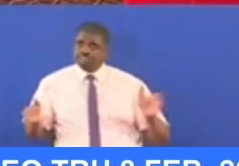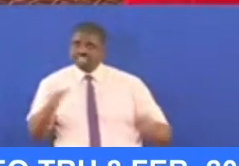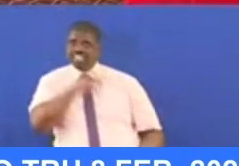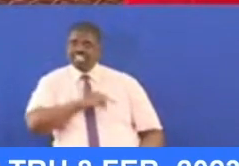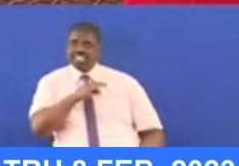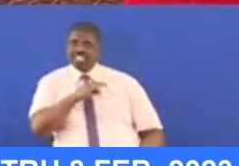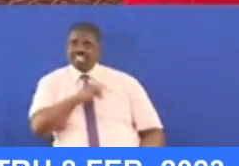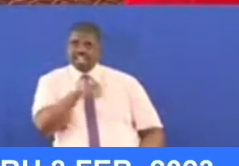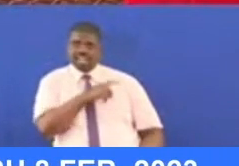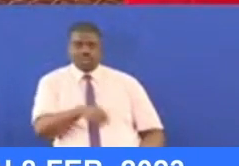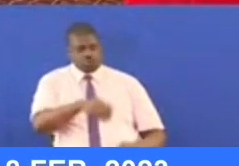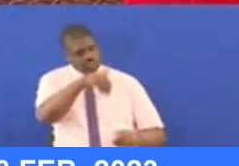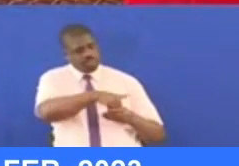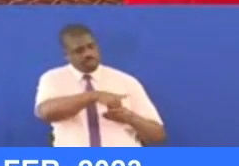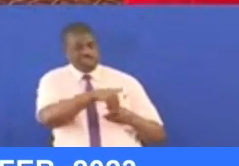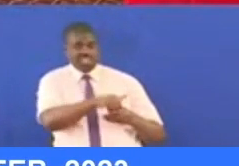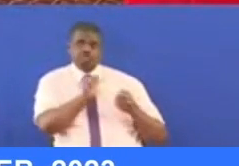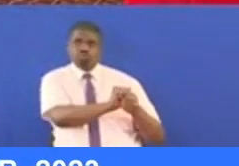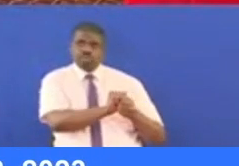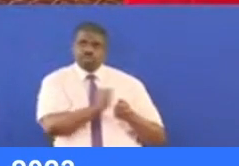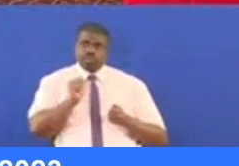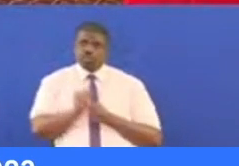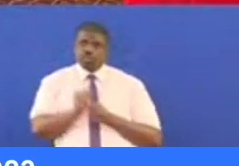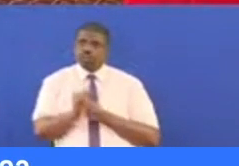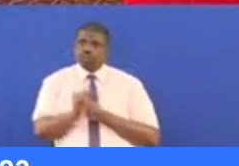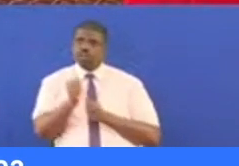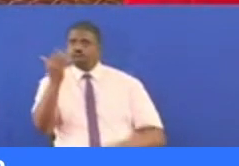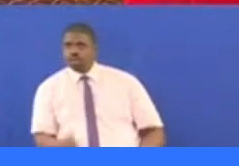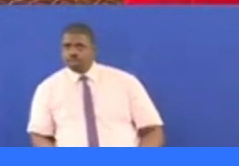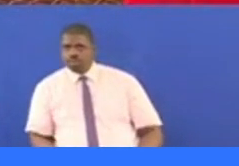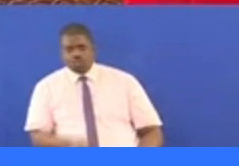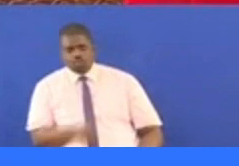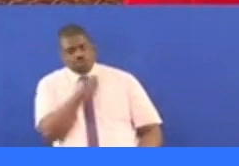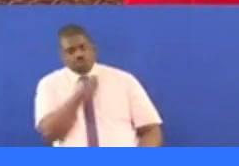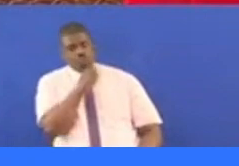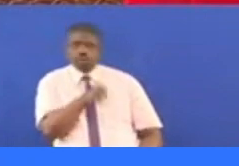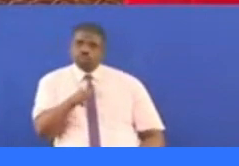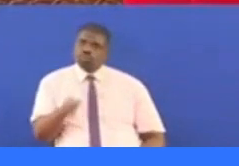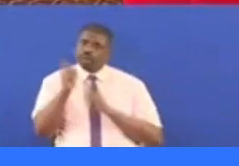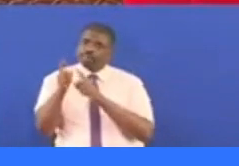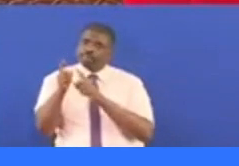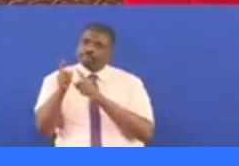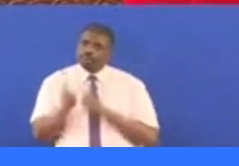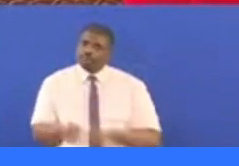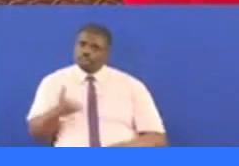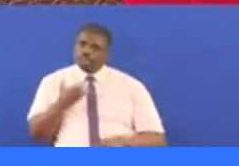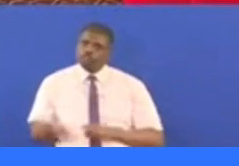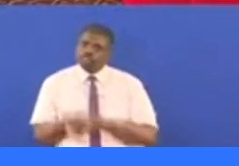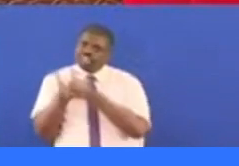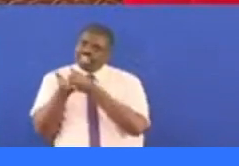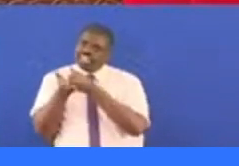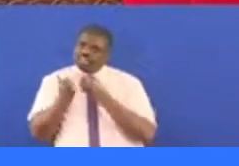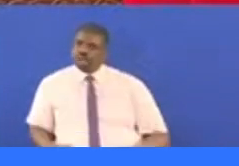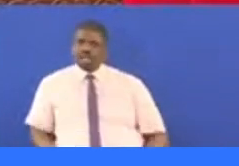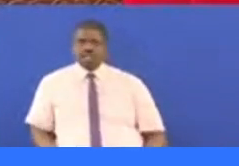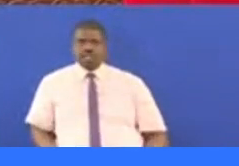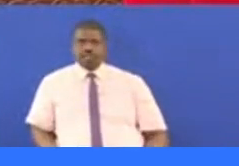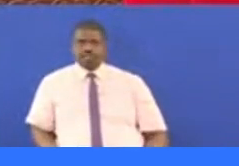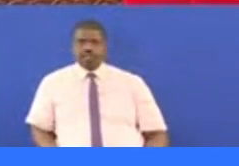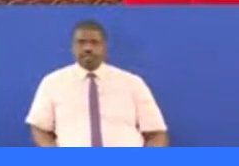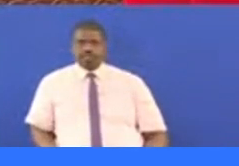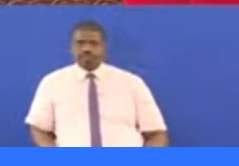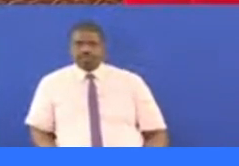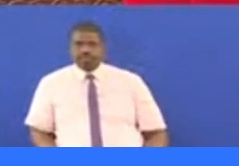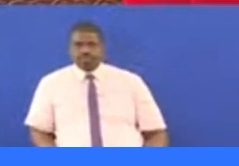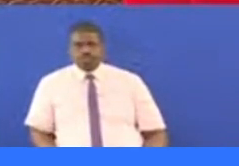anakosa meseji 10 au 15 za watu ambao wanataka kusaidiwa. Mheshimiwa Mwenyekiti, na